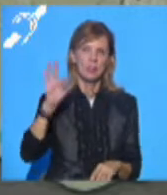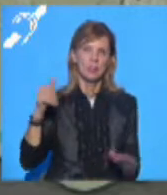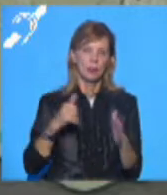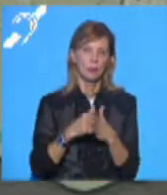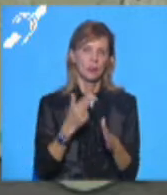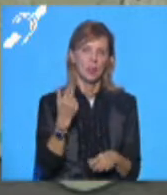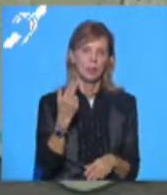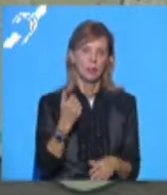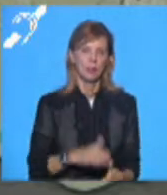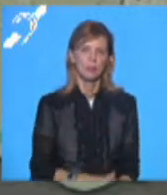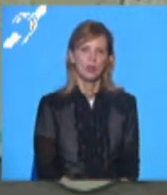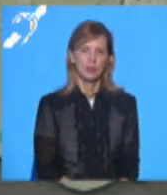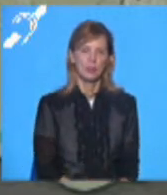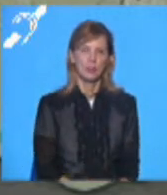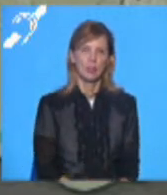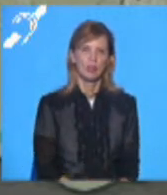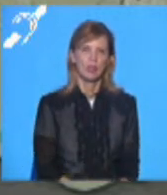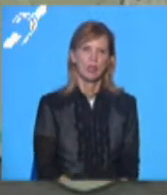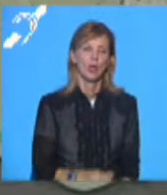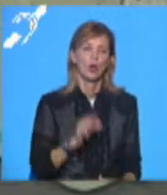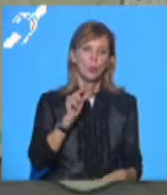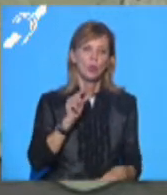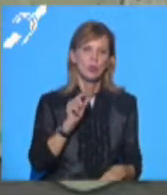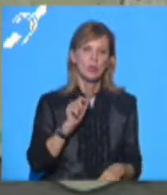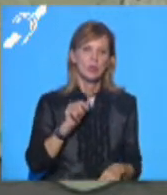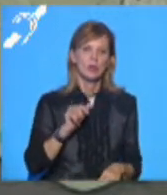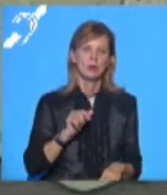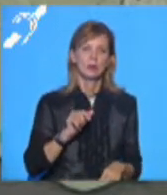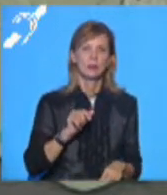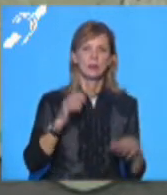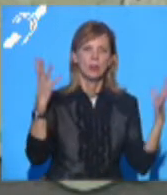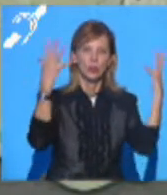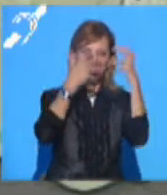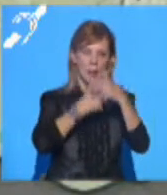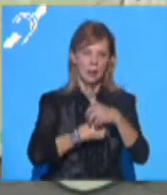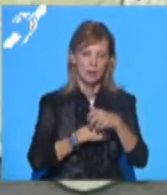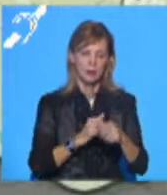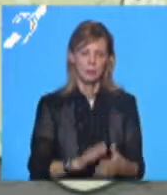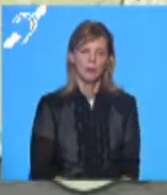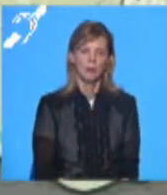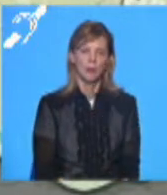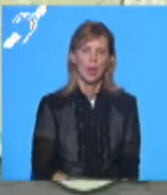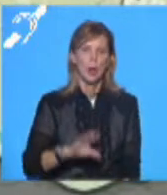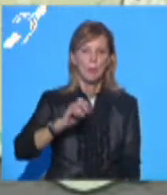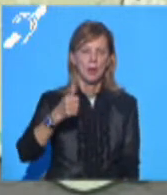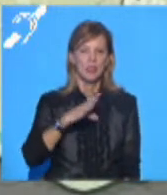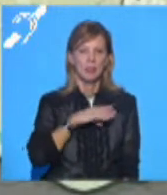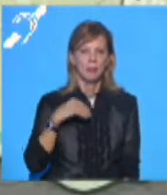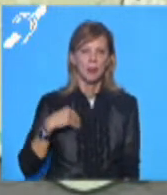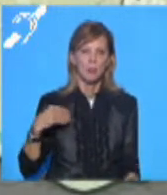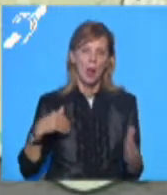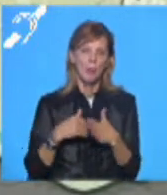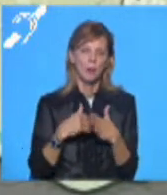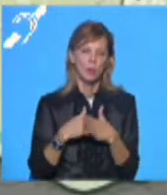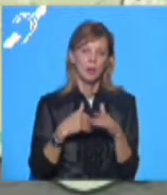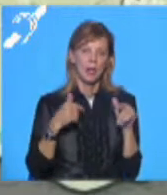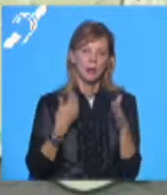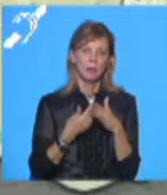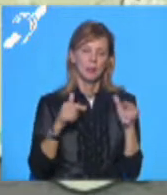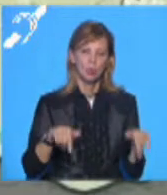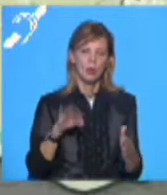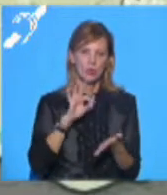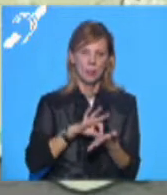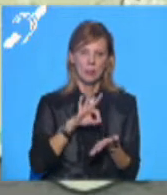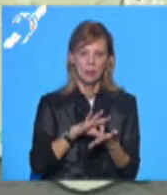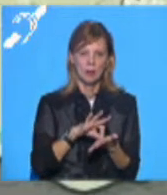și 15 grade. Izolat în zonele joase vor fi condiții de ceață. Mâine vremea va fi apropiată de normalul termic al